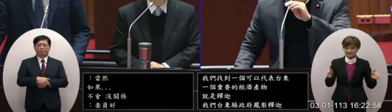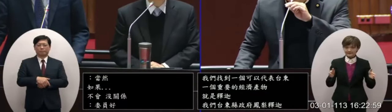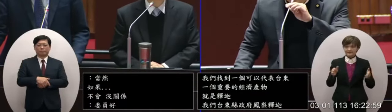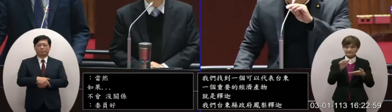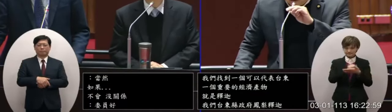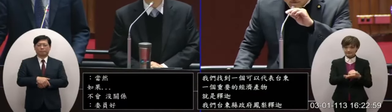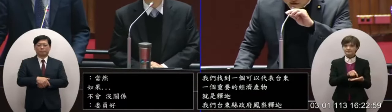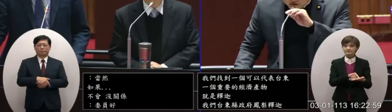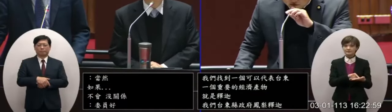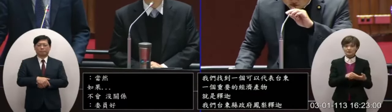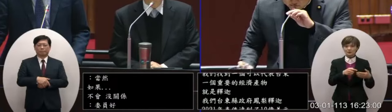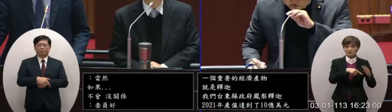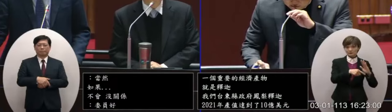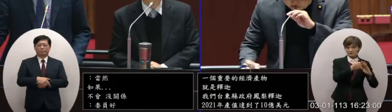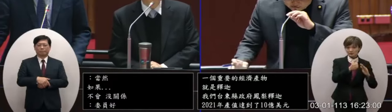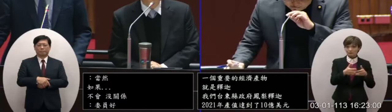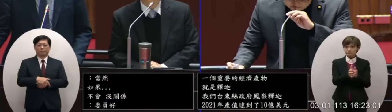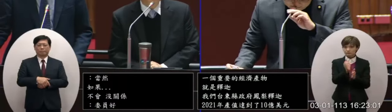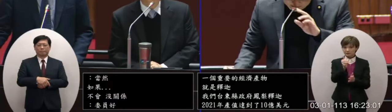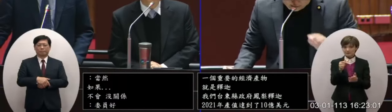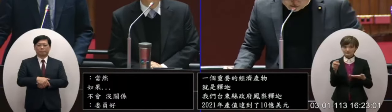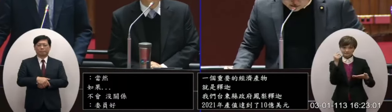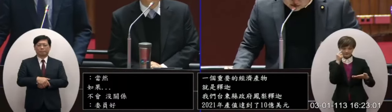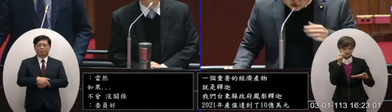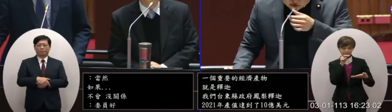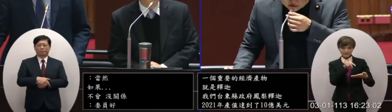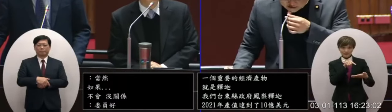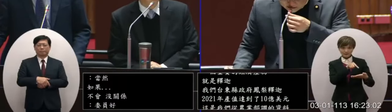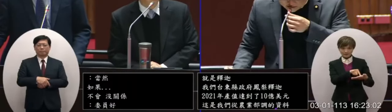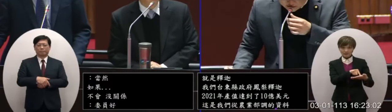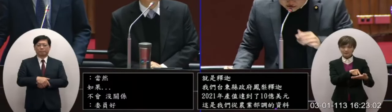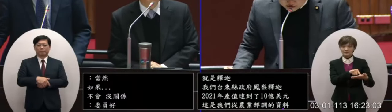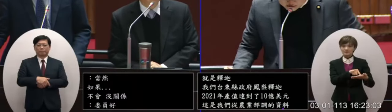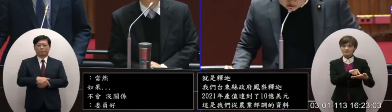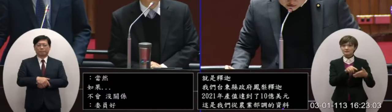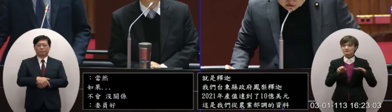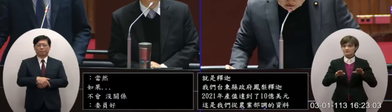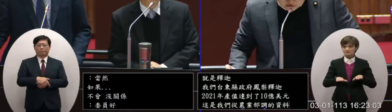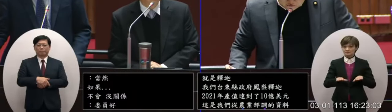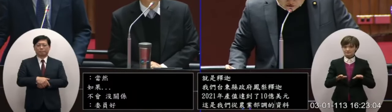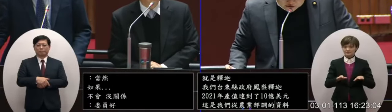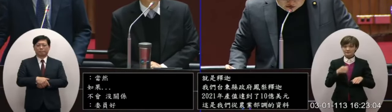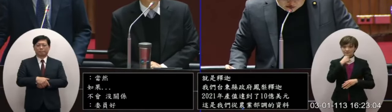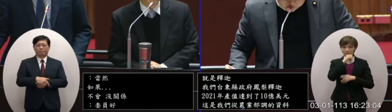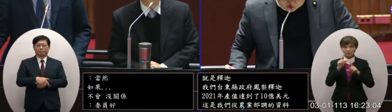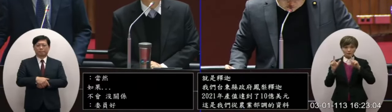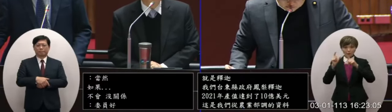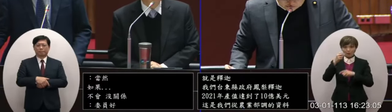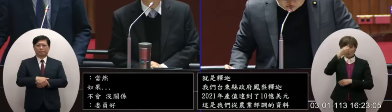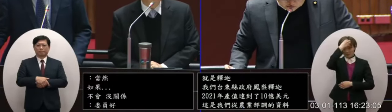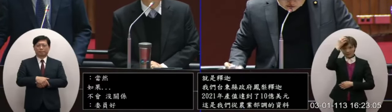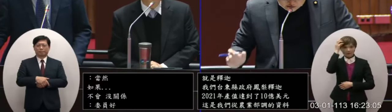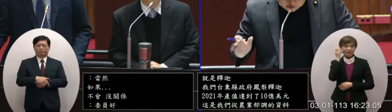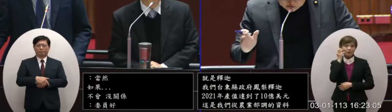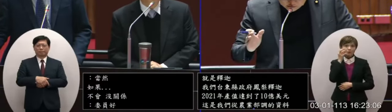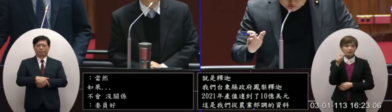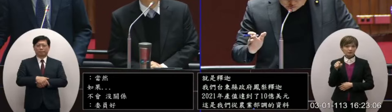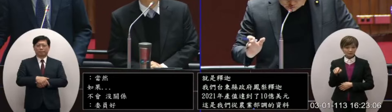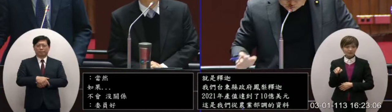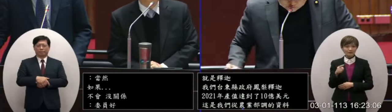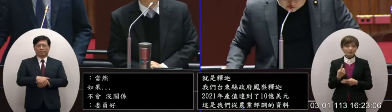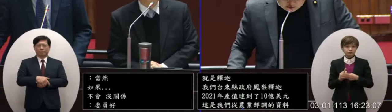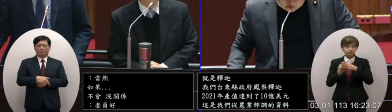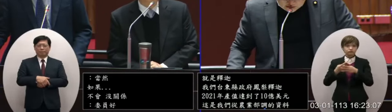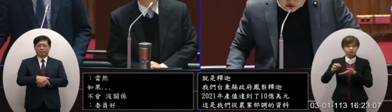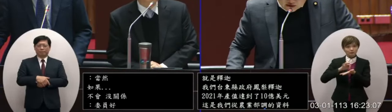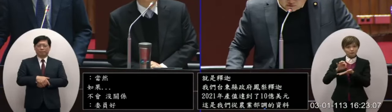那院长跟部长可以从这表格看到，其实现在台东的释迦最主要的